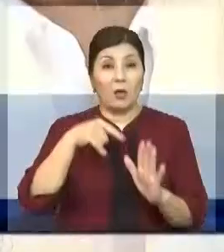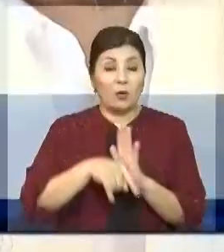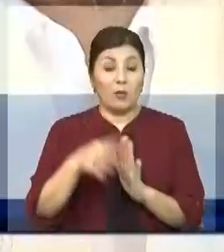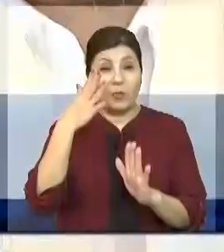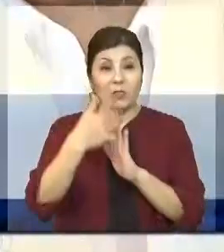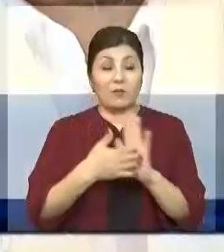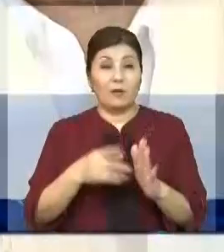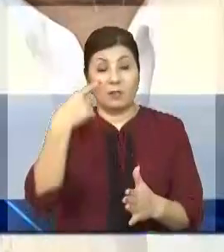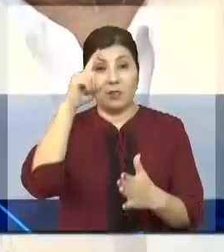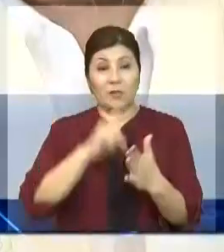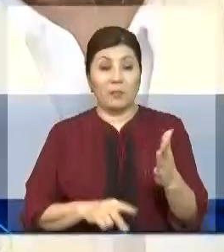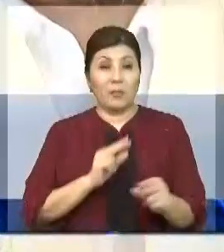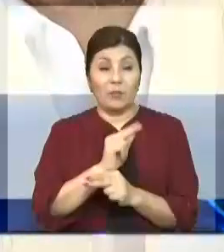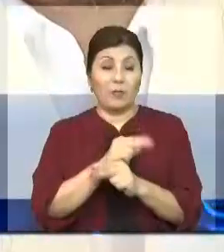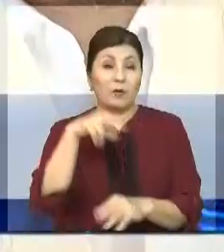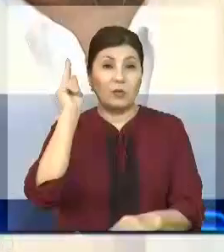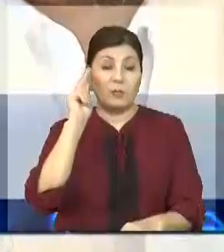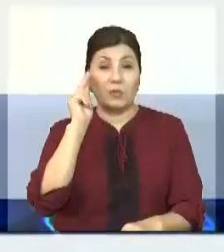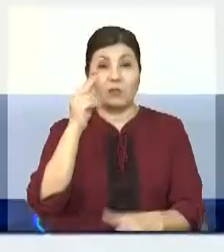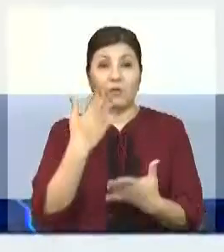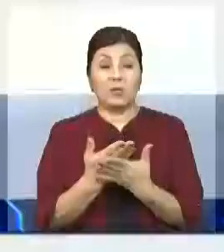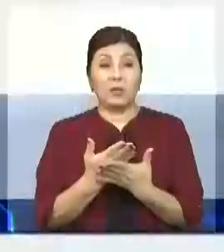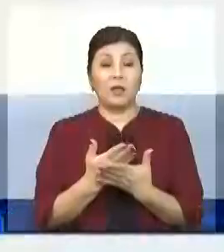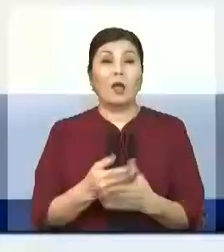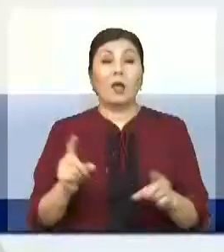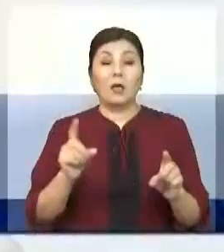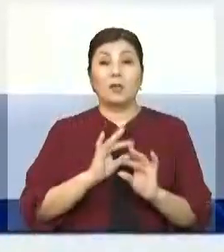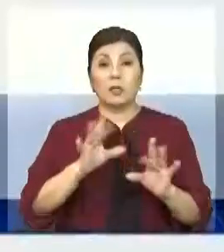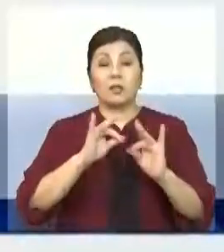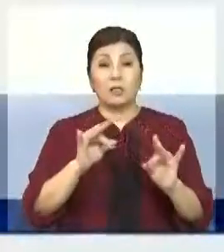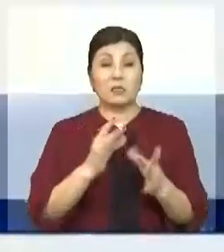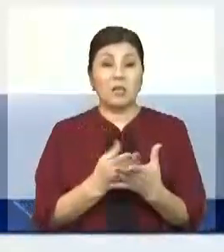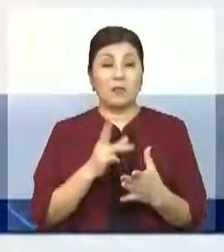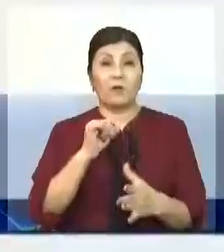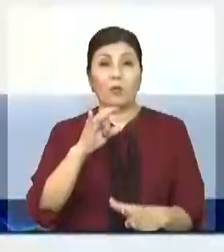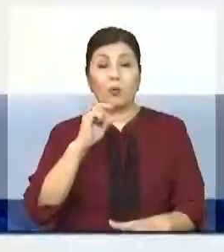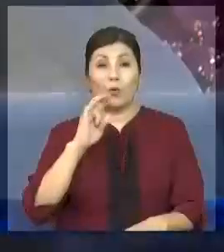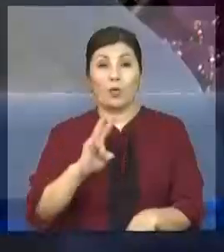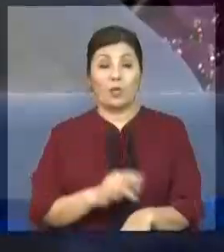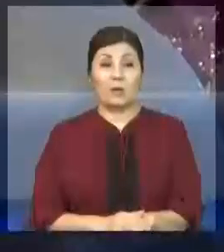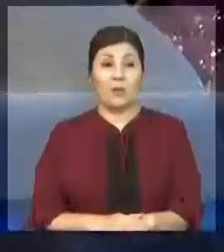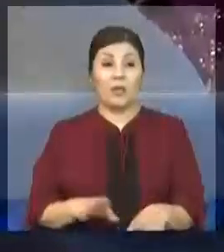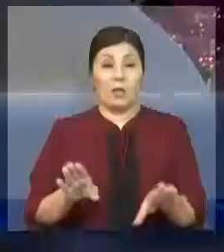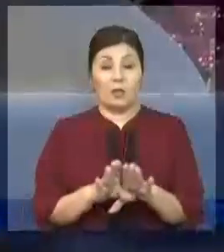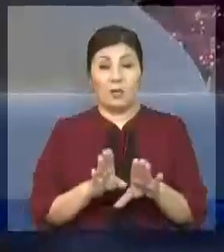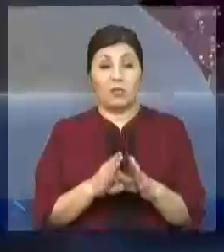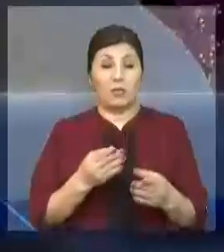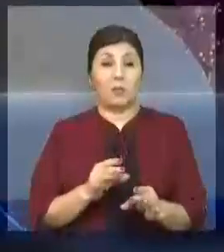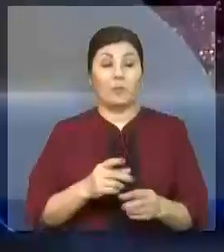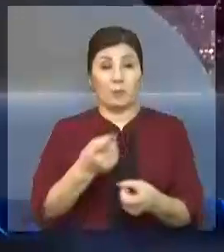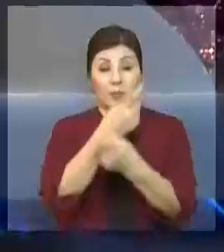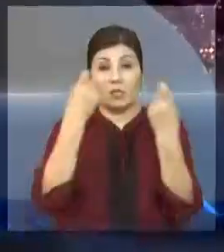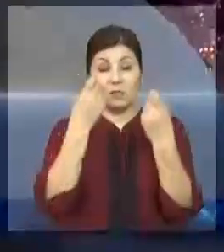религии проводятся образовательные курсы, где изучают жизнеописание пророка, арабский язык, читают Коран. Также в мечетях проводится